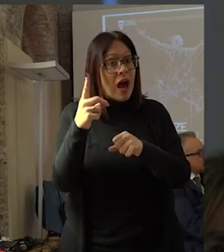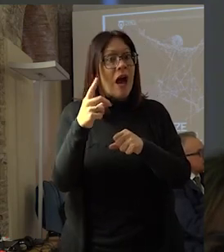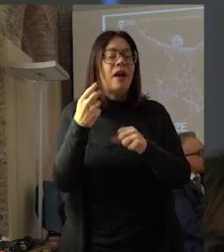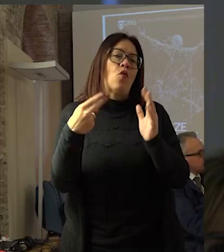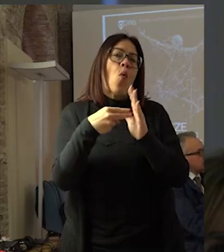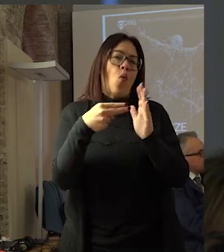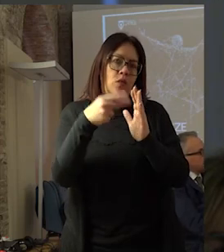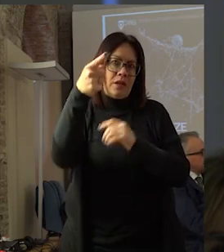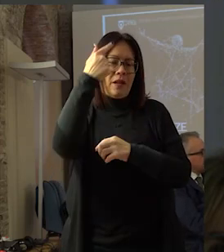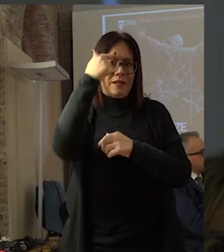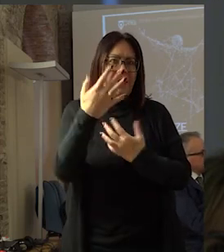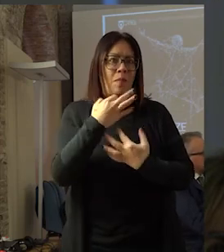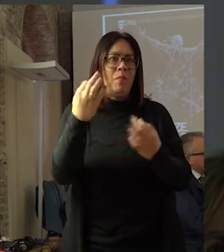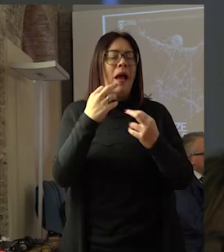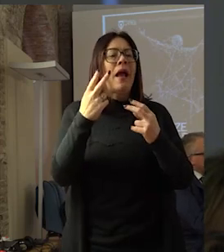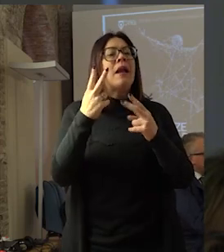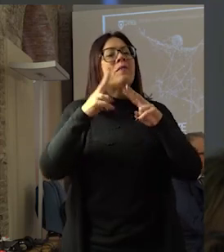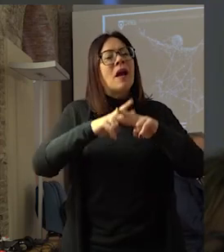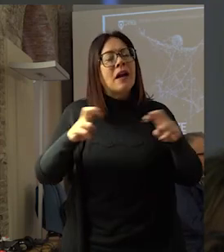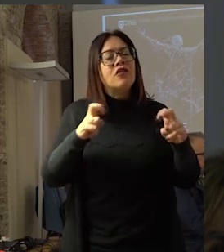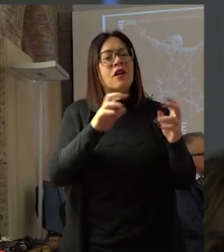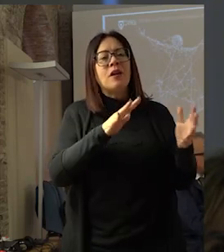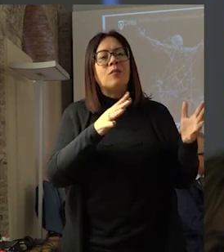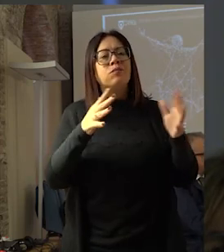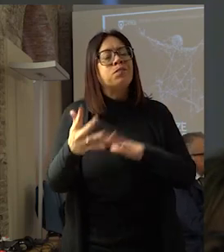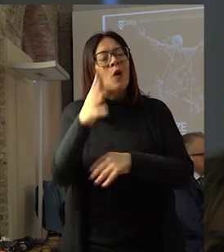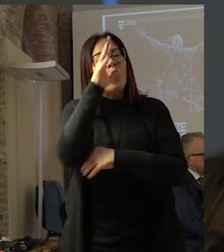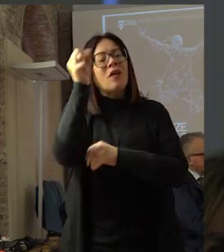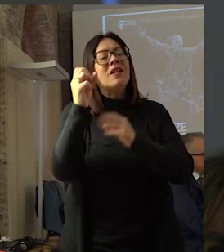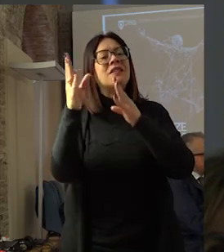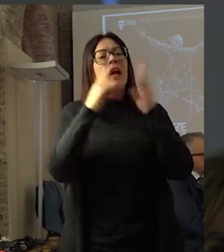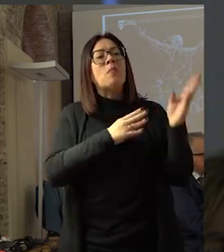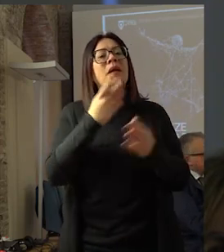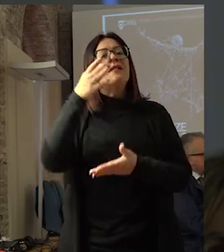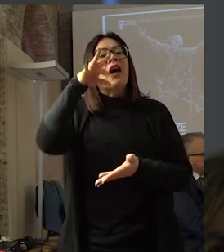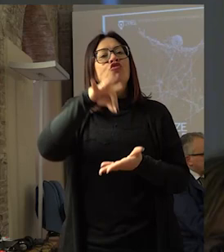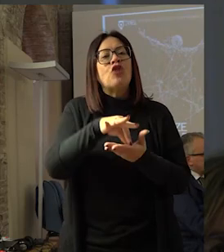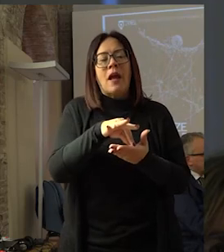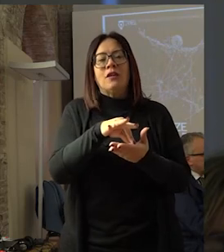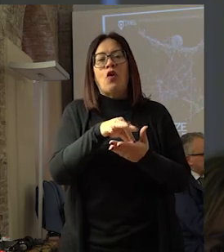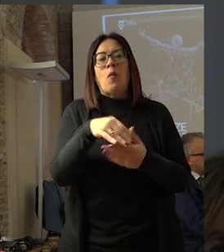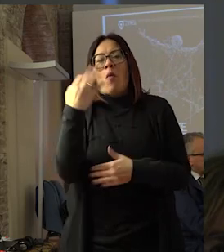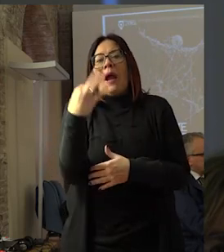ha sviluppate queste ricerche, siamo l'Università di Pisa, è un centro di eccellenza proprio per l'attenzione alle